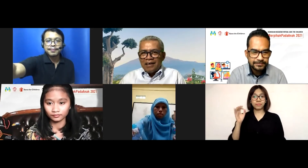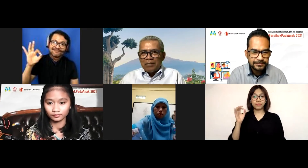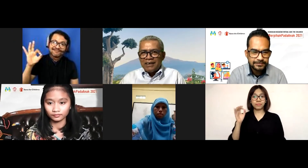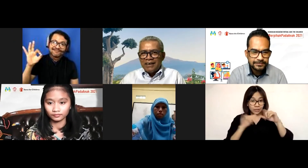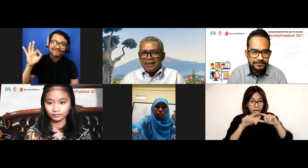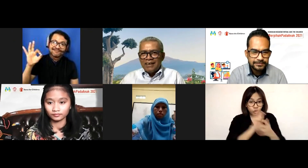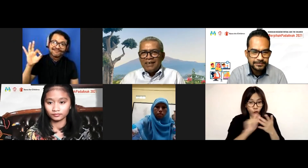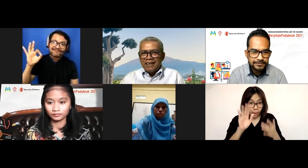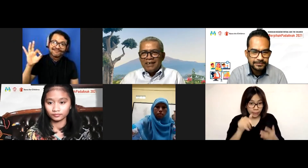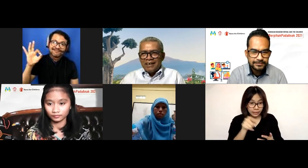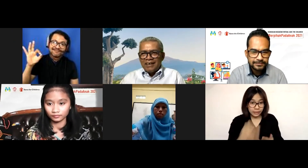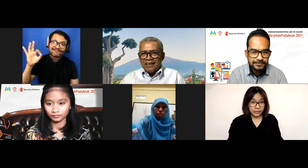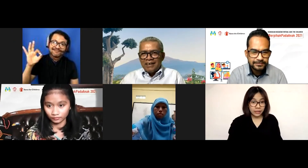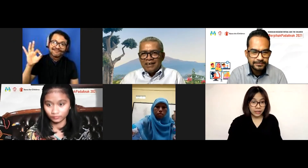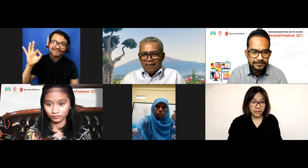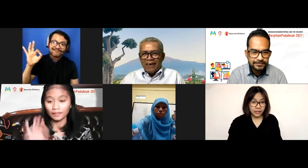Masih?